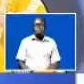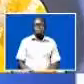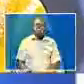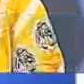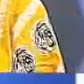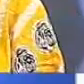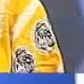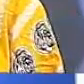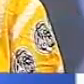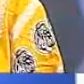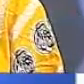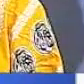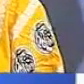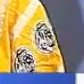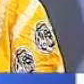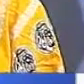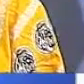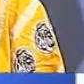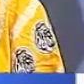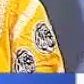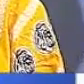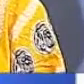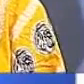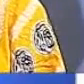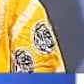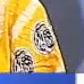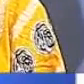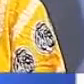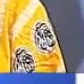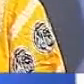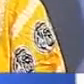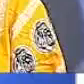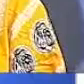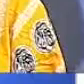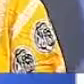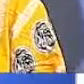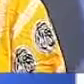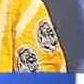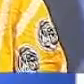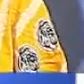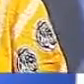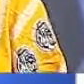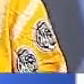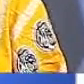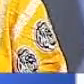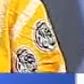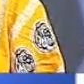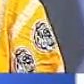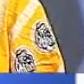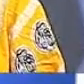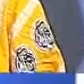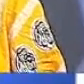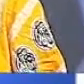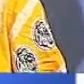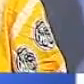haya nitaweka yote mawili. Mwanamke mzuri ni yule mwanzo anayetii.